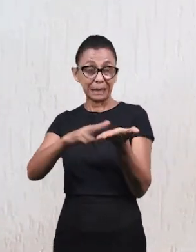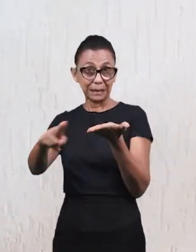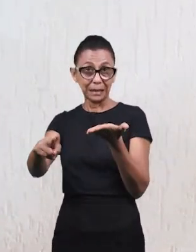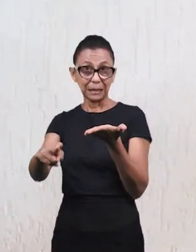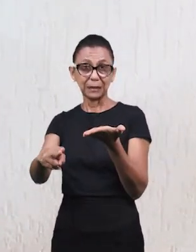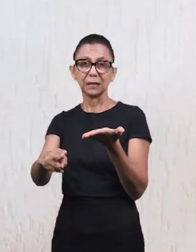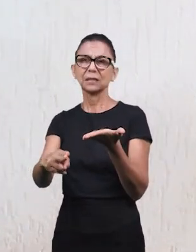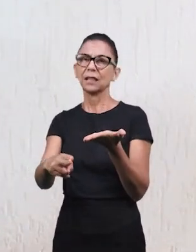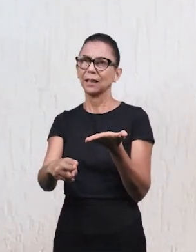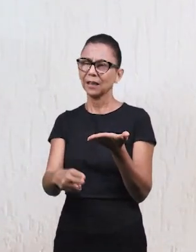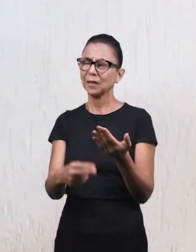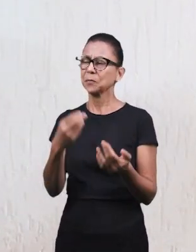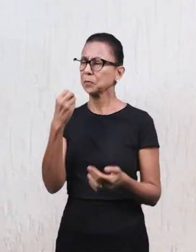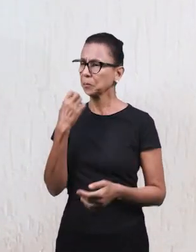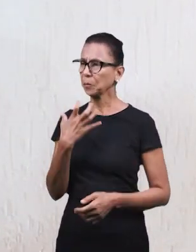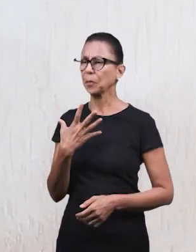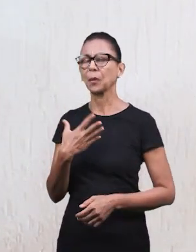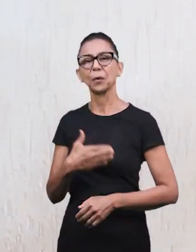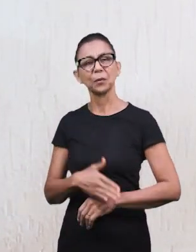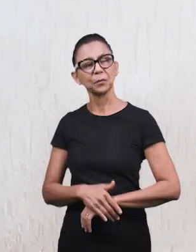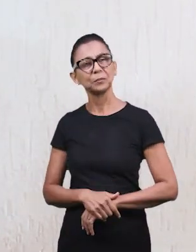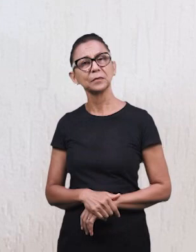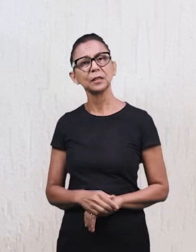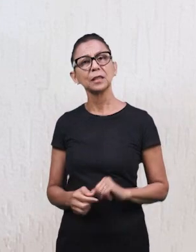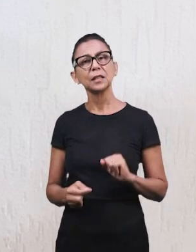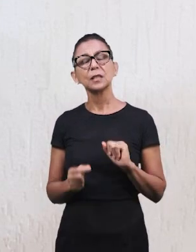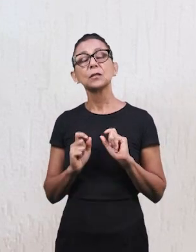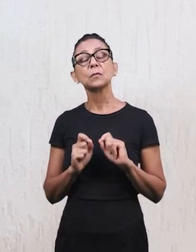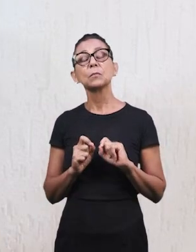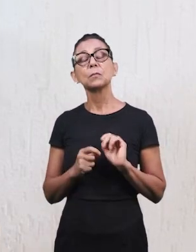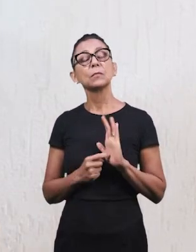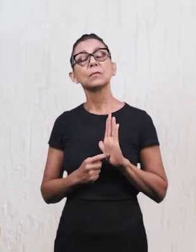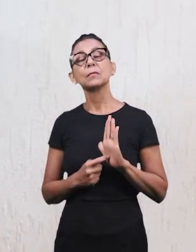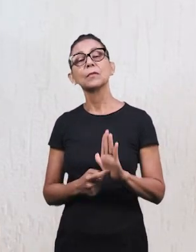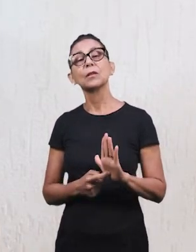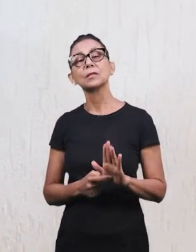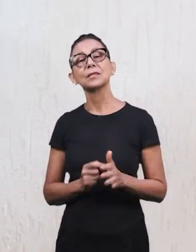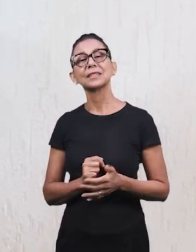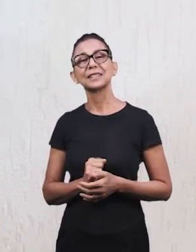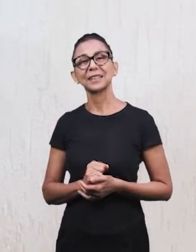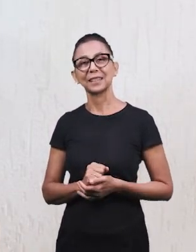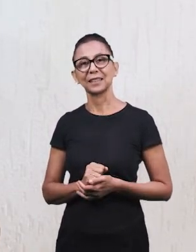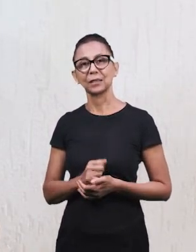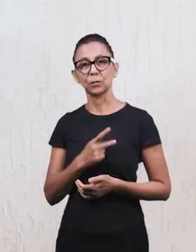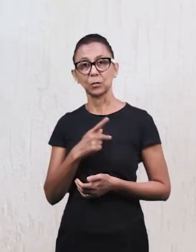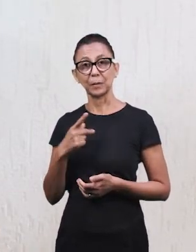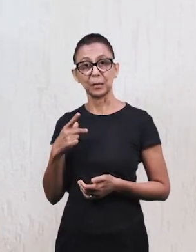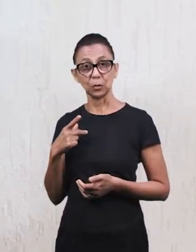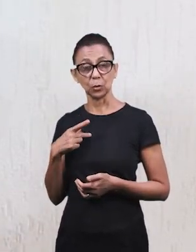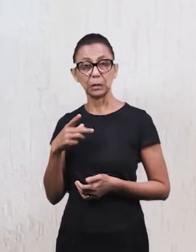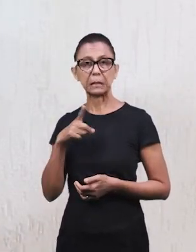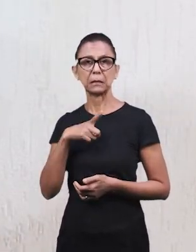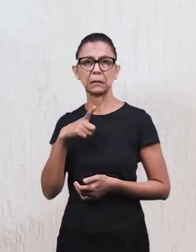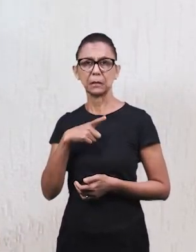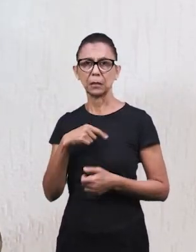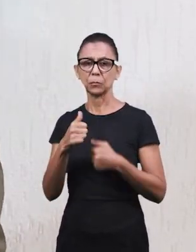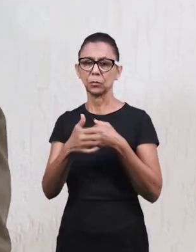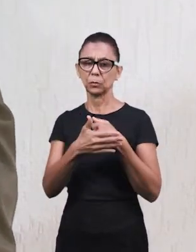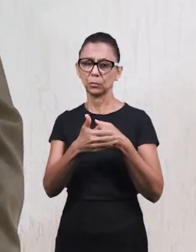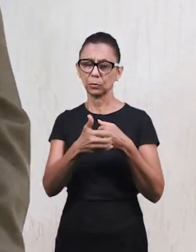замечательно, когда мы слышим пасторские послания церквям. Это показывает нам